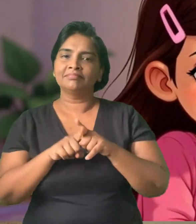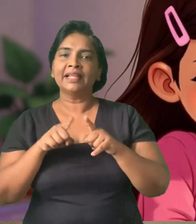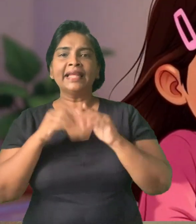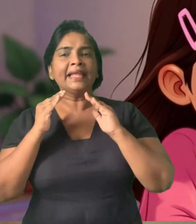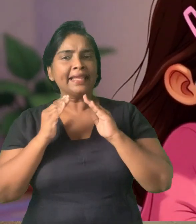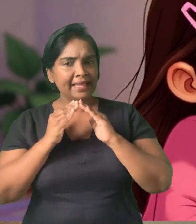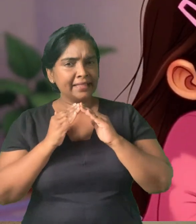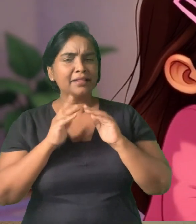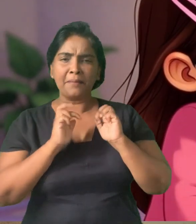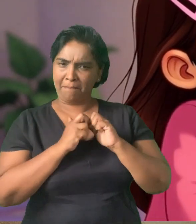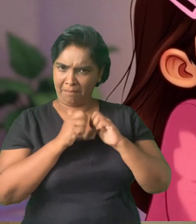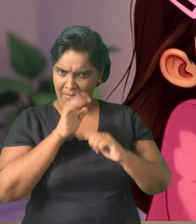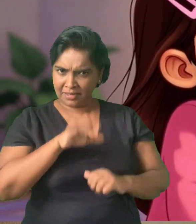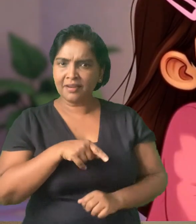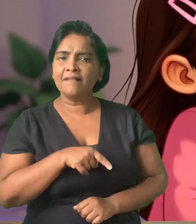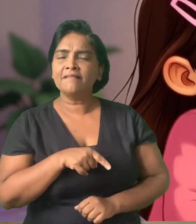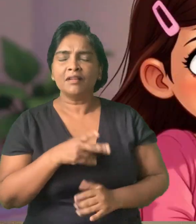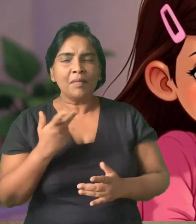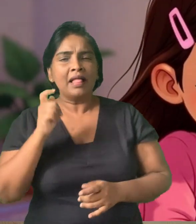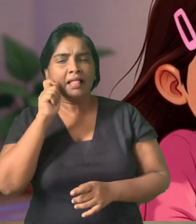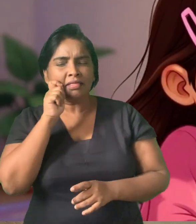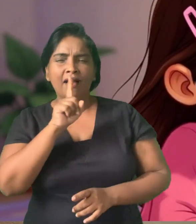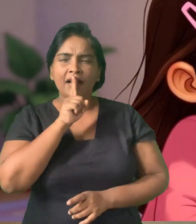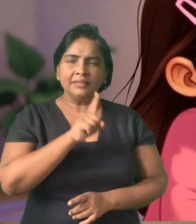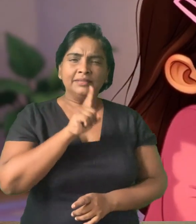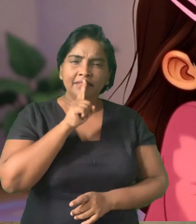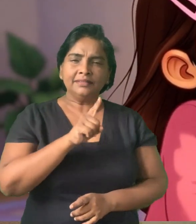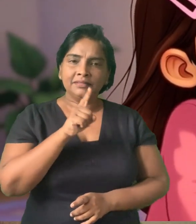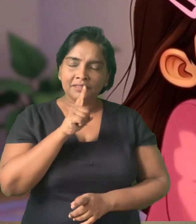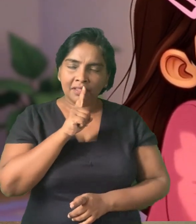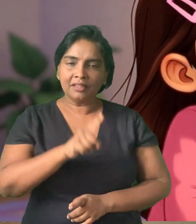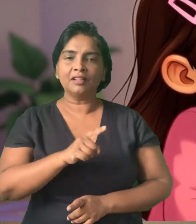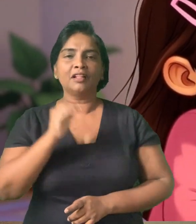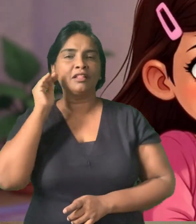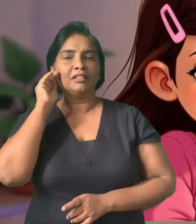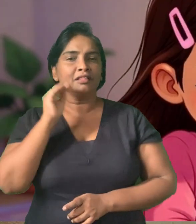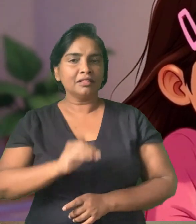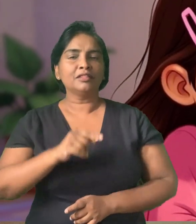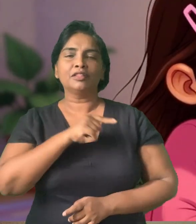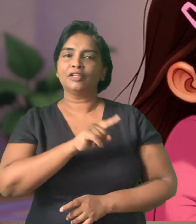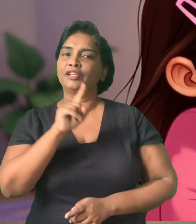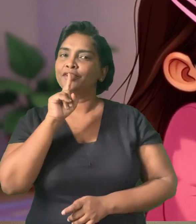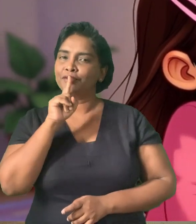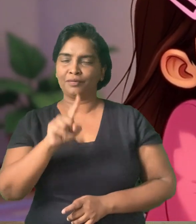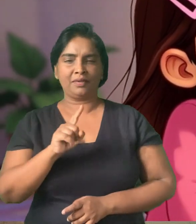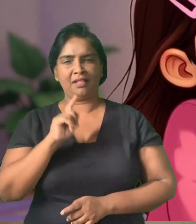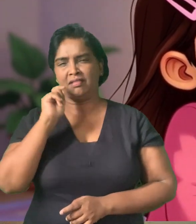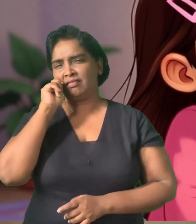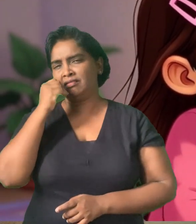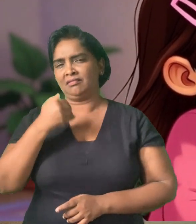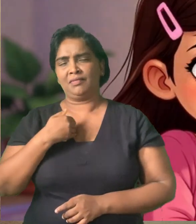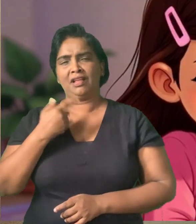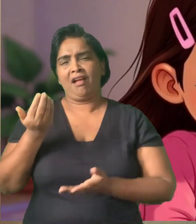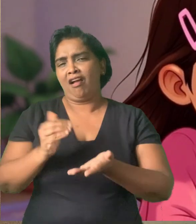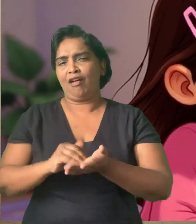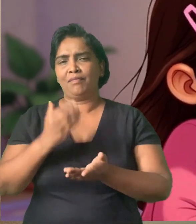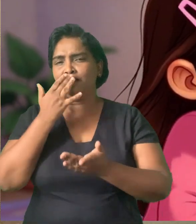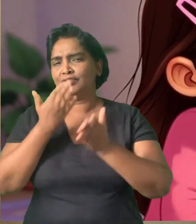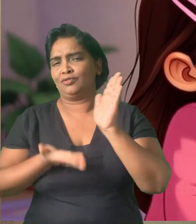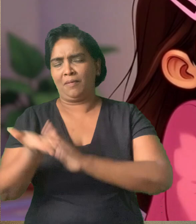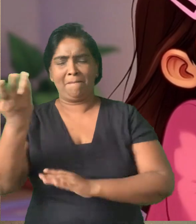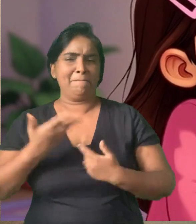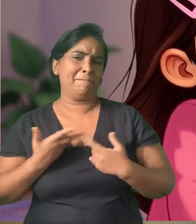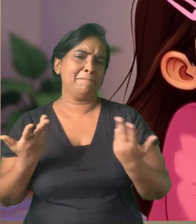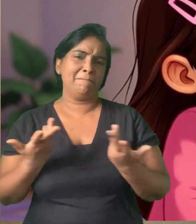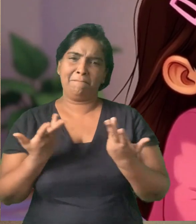ඔයාට ගෙදරදී මොන හරි ප්‍රශ්නයක් වුණාද කියලා තාත්තා අහනකොට මේ චූටි දුව කිව්වා තාත්තේ මට මේ ඉස්කෝලේට යන්න